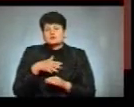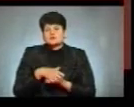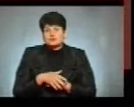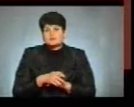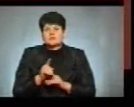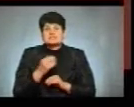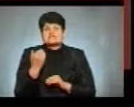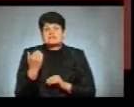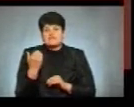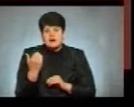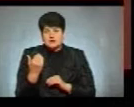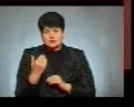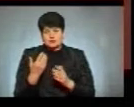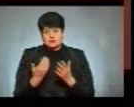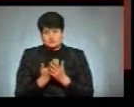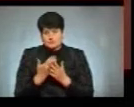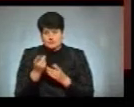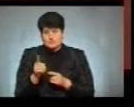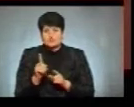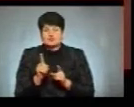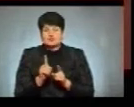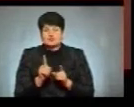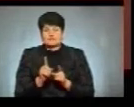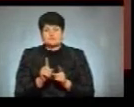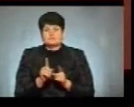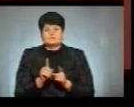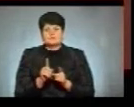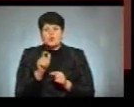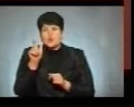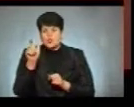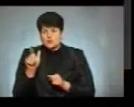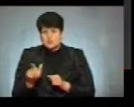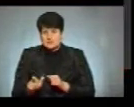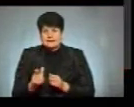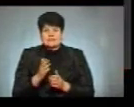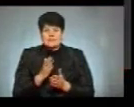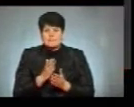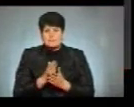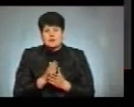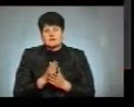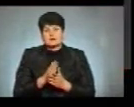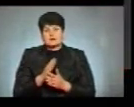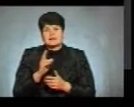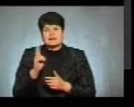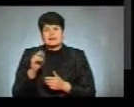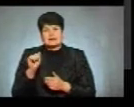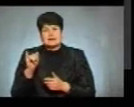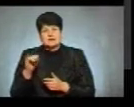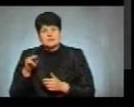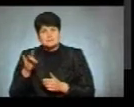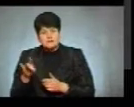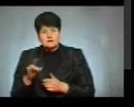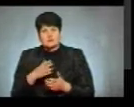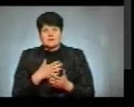з вашого оцього сюжету, що, ну, скажімо так, людина має і кіберську компанію, і активи в Росії,